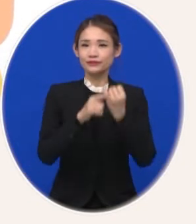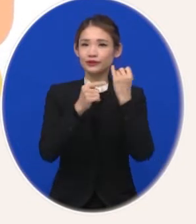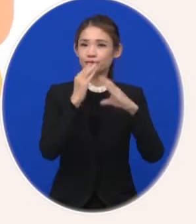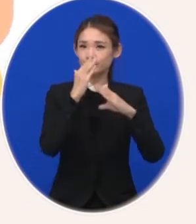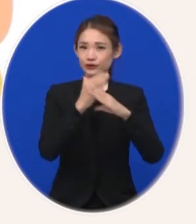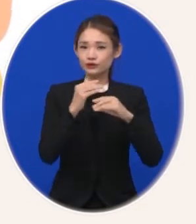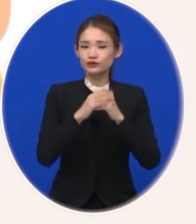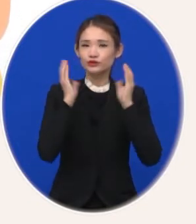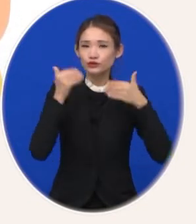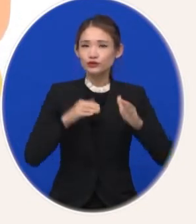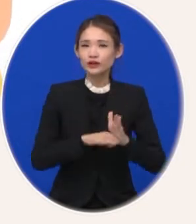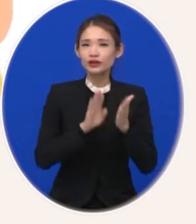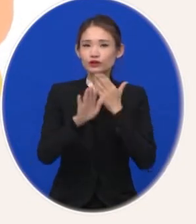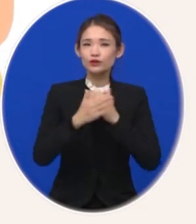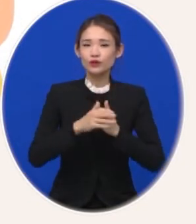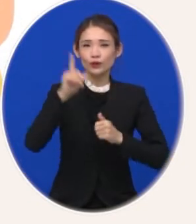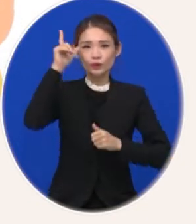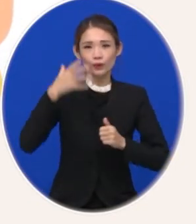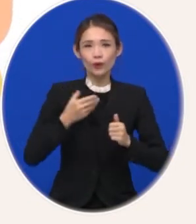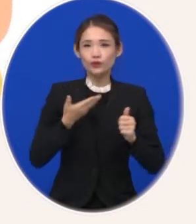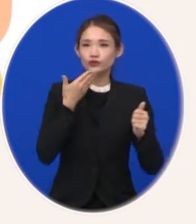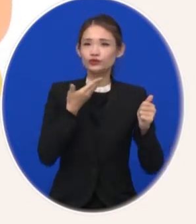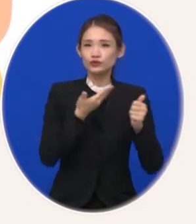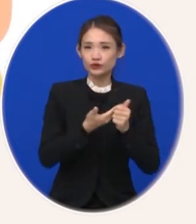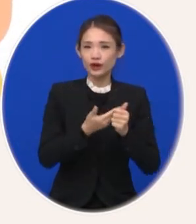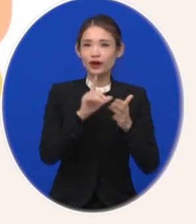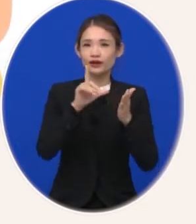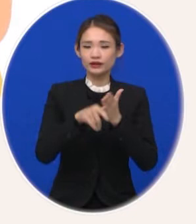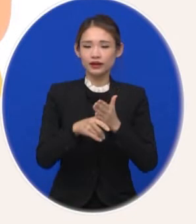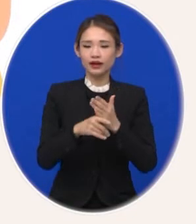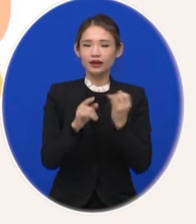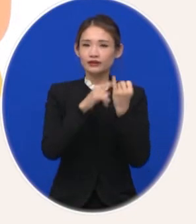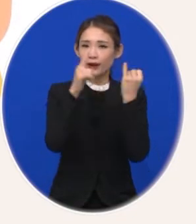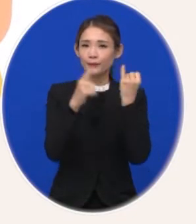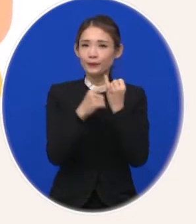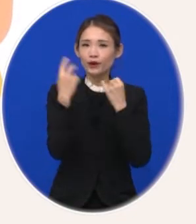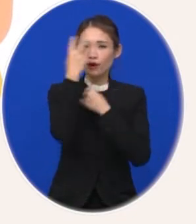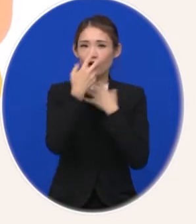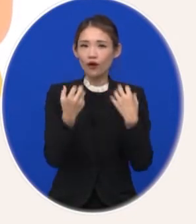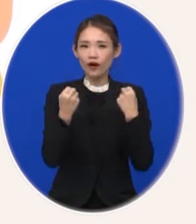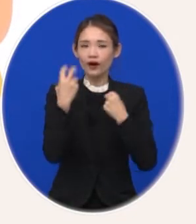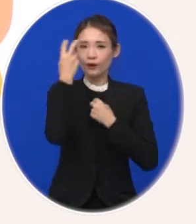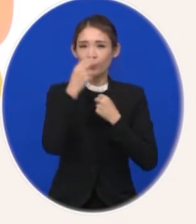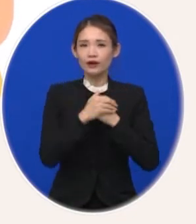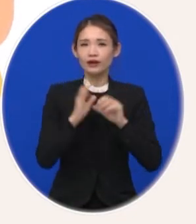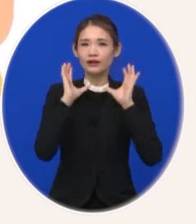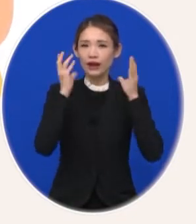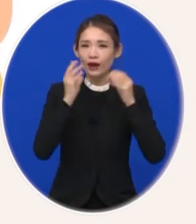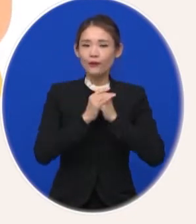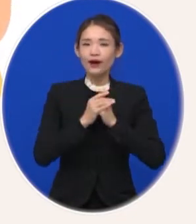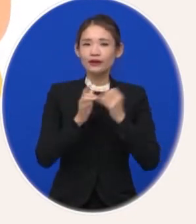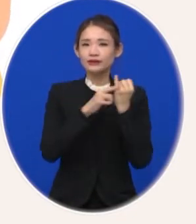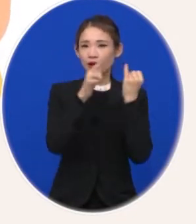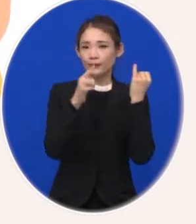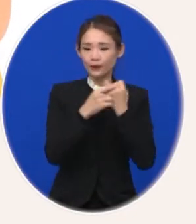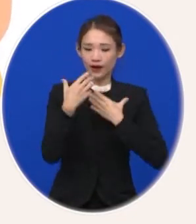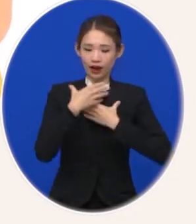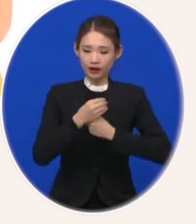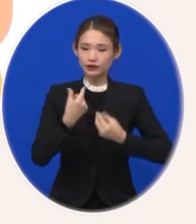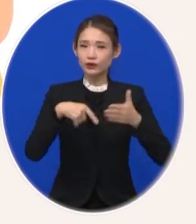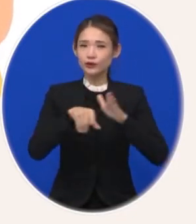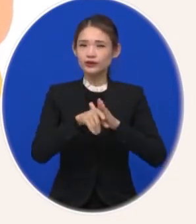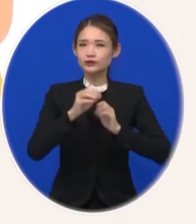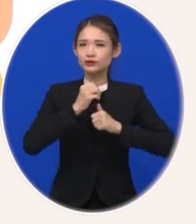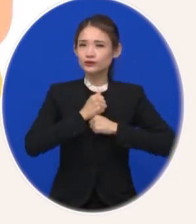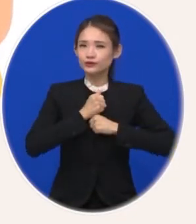임신 중이나 출산 후 모유 수유 중에 산모의 건강관리를 위한 약물 복용은 태아와 산모의 안전을 위해 신중한